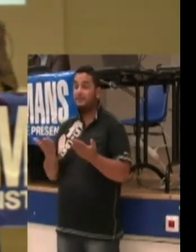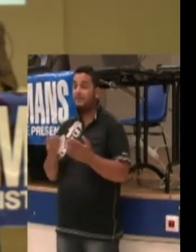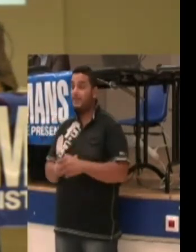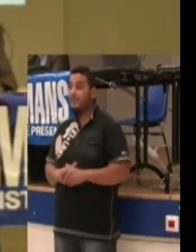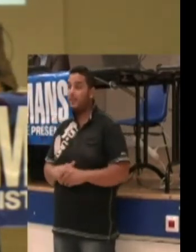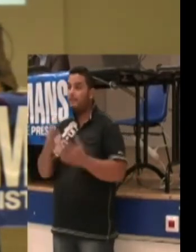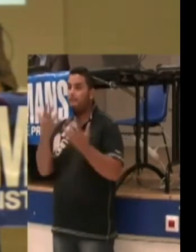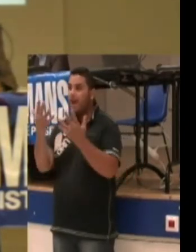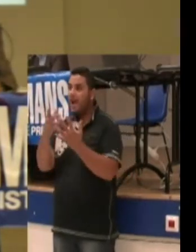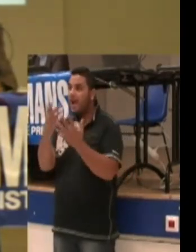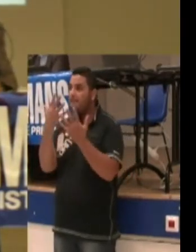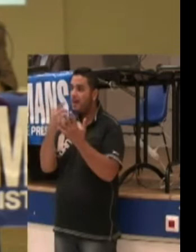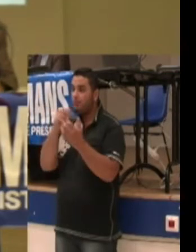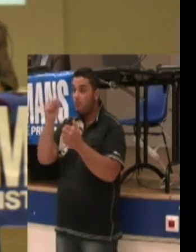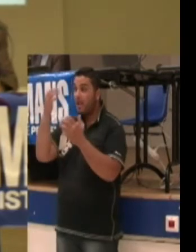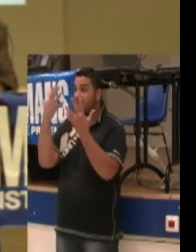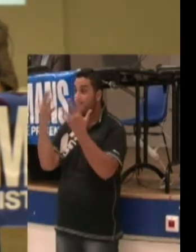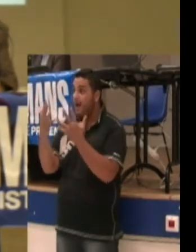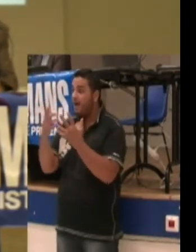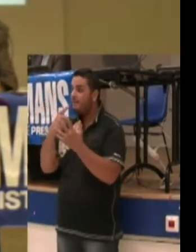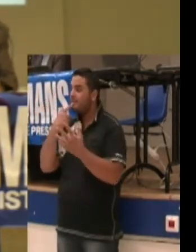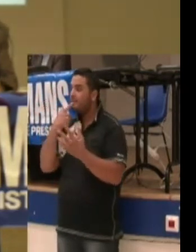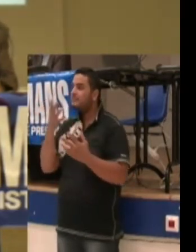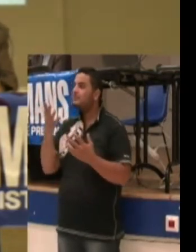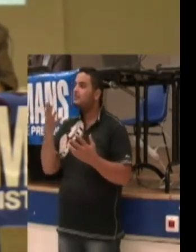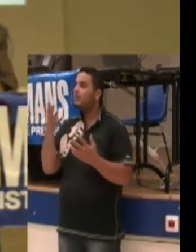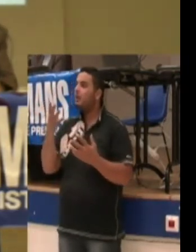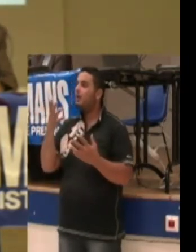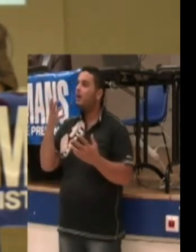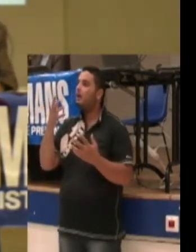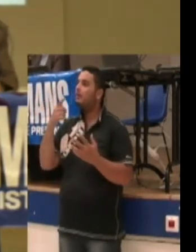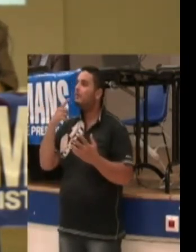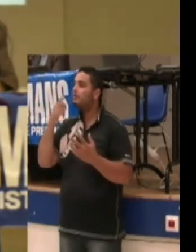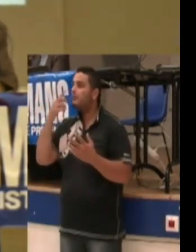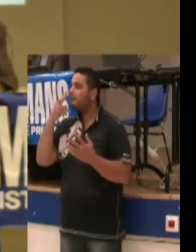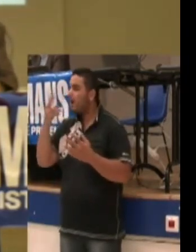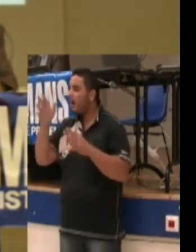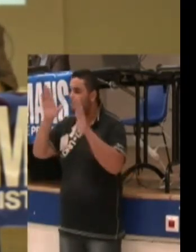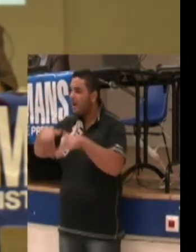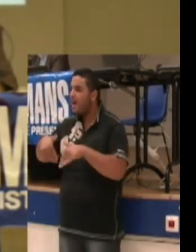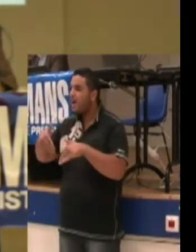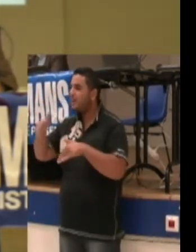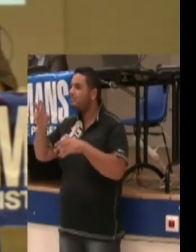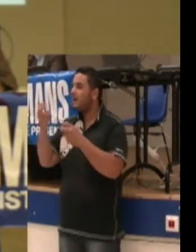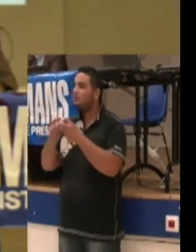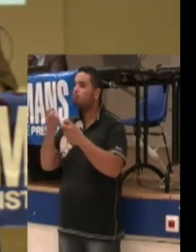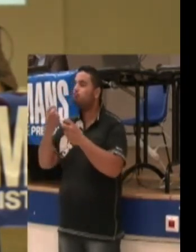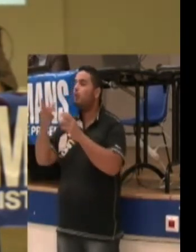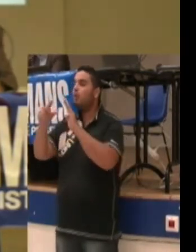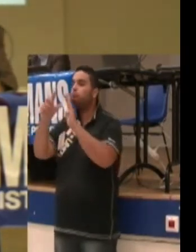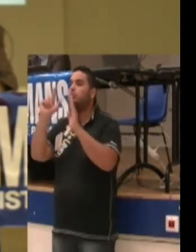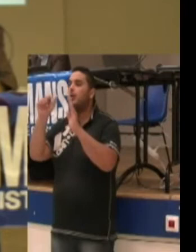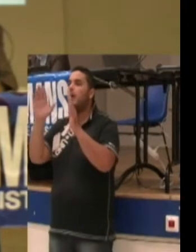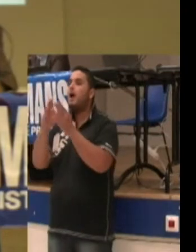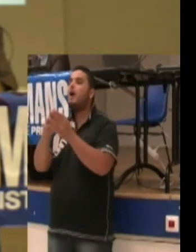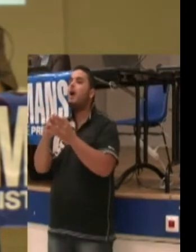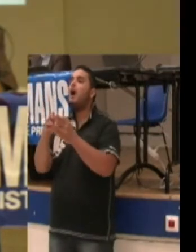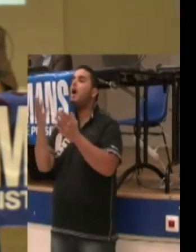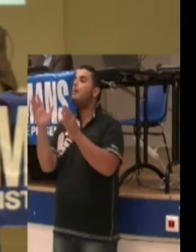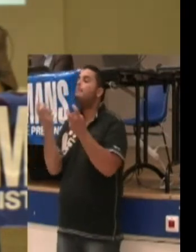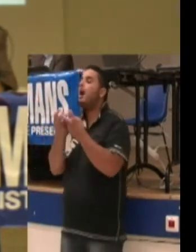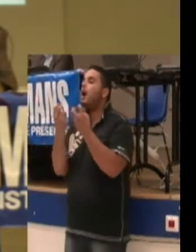ça veut dire que déjà, tu dis que ça, c'est un munkar. Quand tu vois qu'on écrit un article contre les musulmans, prends ta plume,